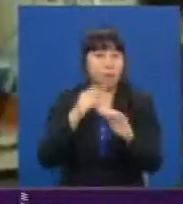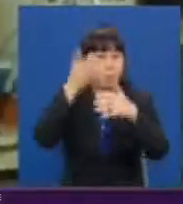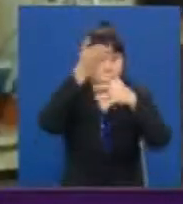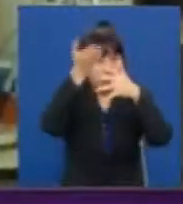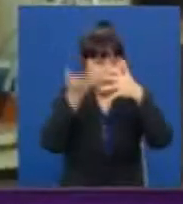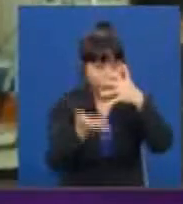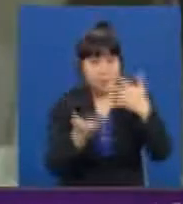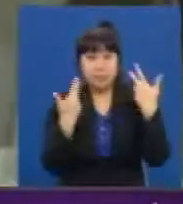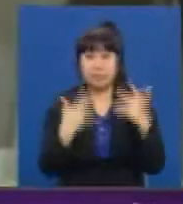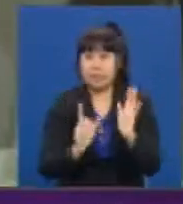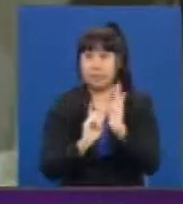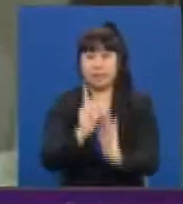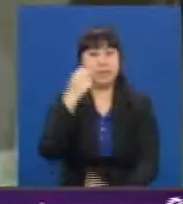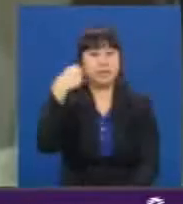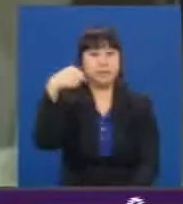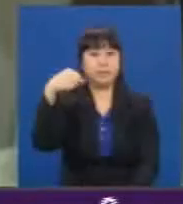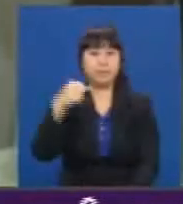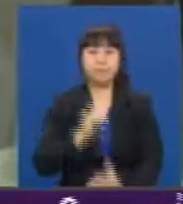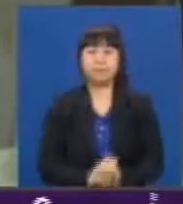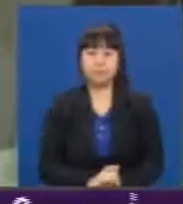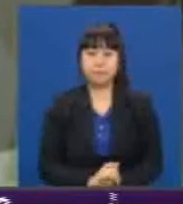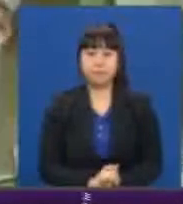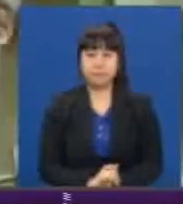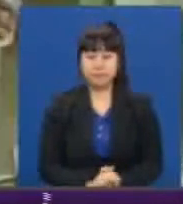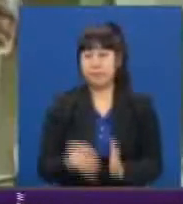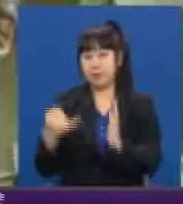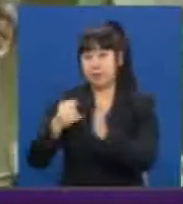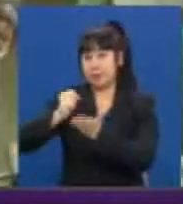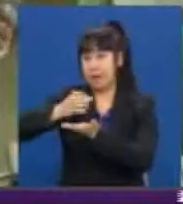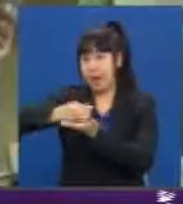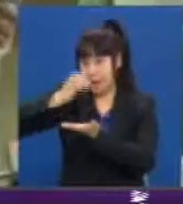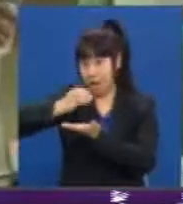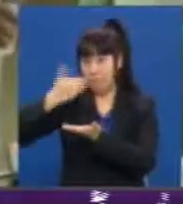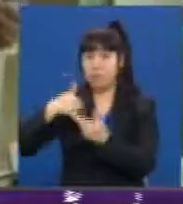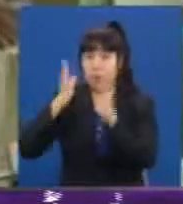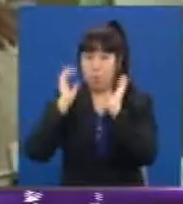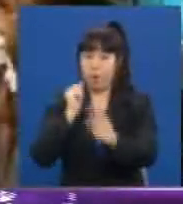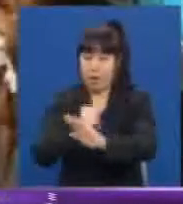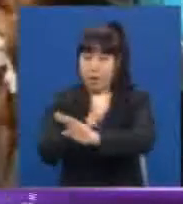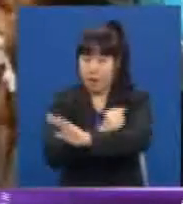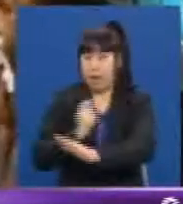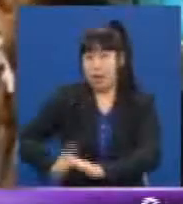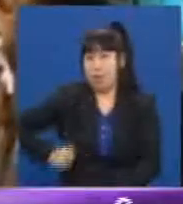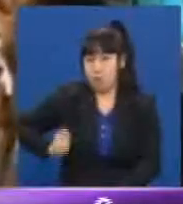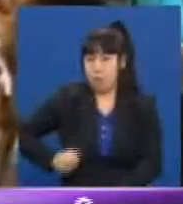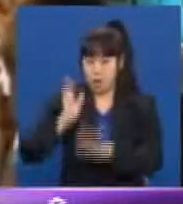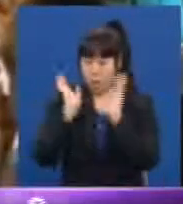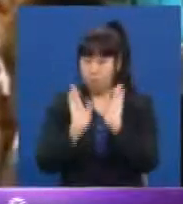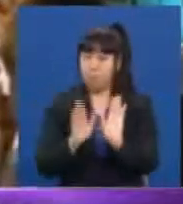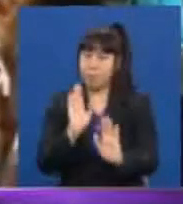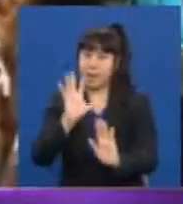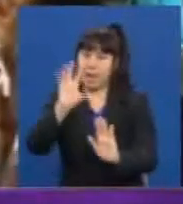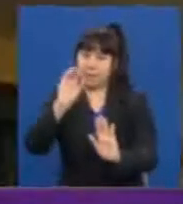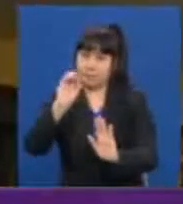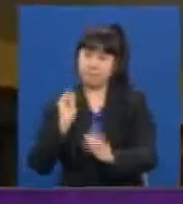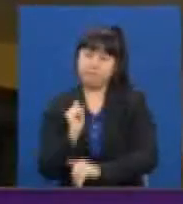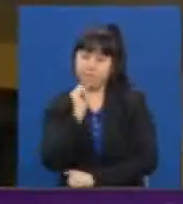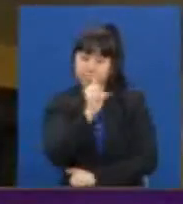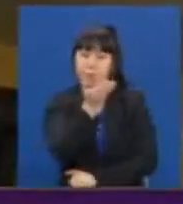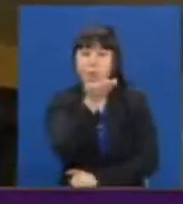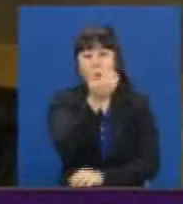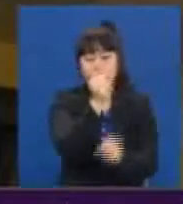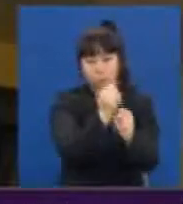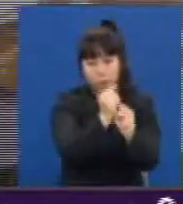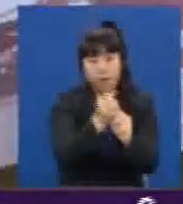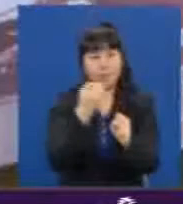สิ้นกระบวนการประมาณ 10นาทีส่วนที่จังหวัดสระแก้วมีแรงงานชาวกัมพูชาอย่างน้อย 50คนเดินทางมาขอทำ